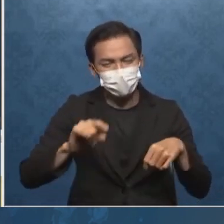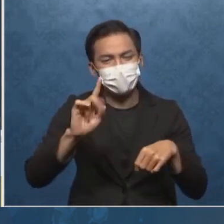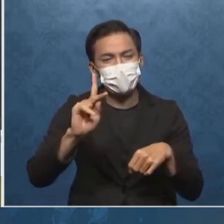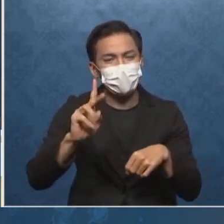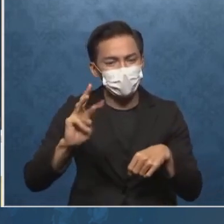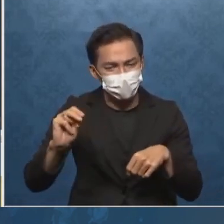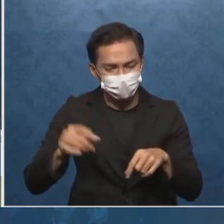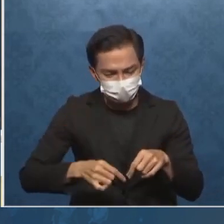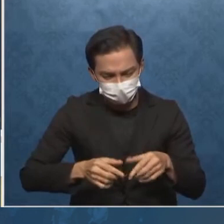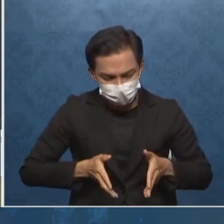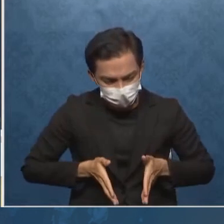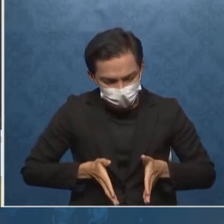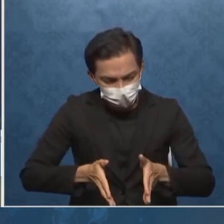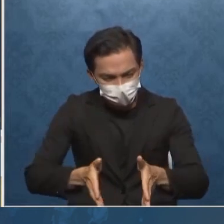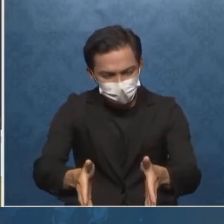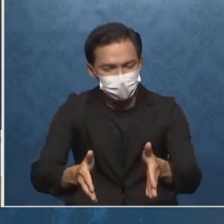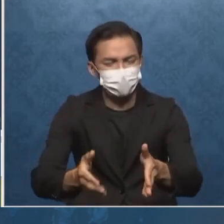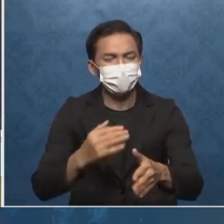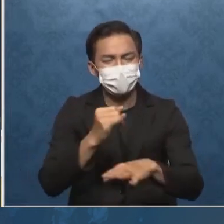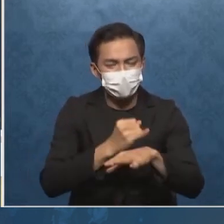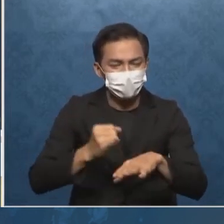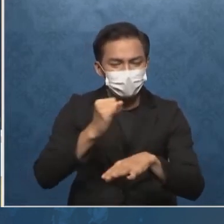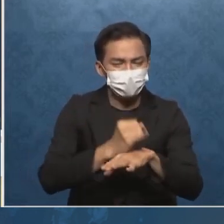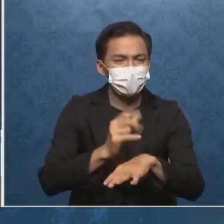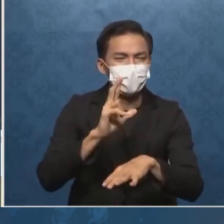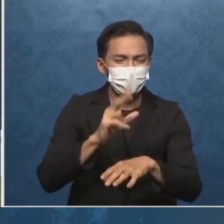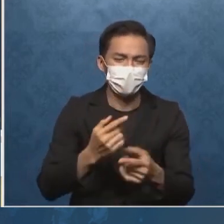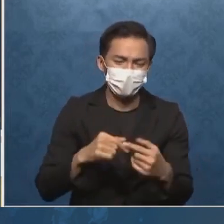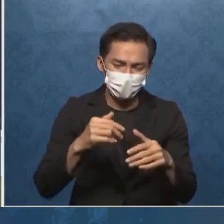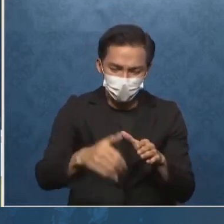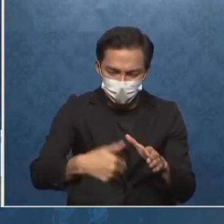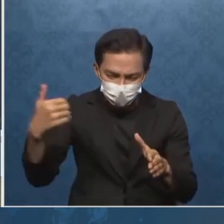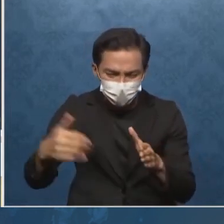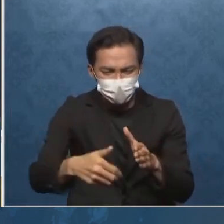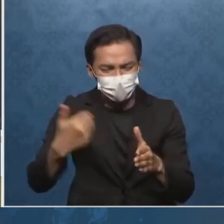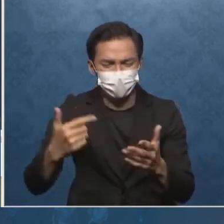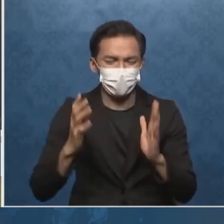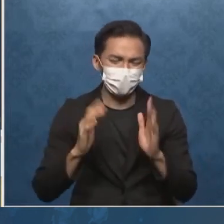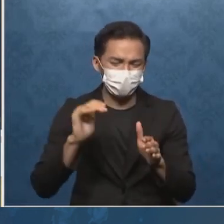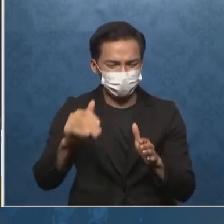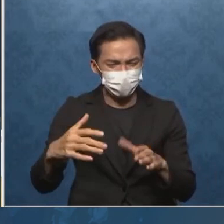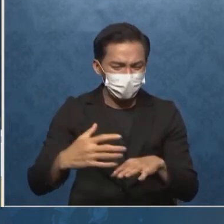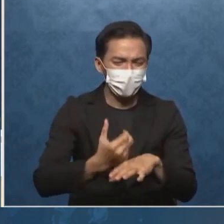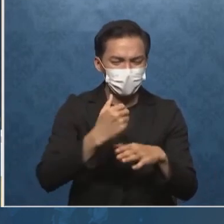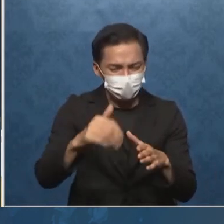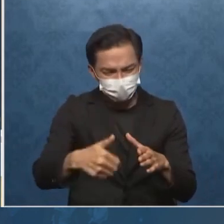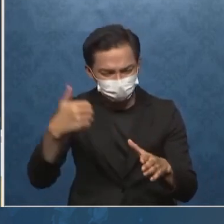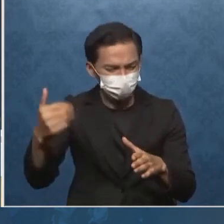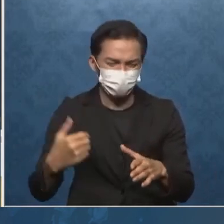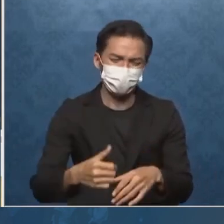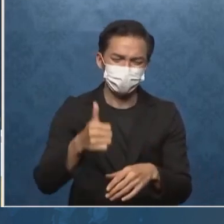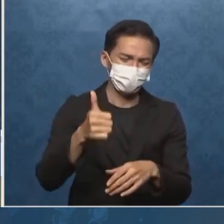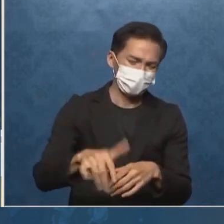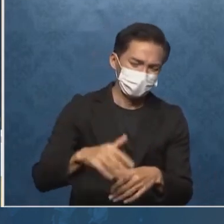เป็นพื้นที่ 3ไร่นะครับแปลว่าจนแล้วจะรับไหมๆนะครับนะครับมันเป็น